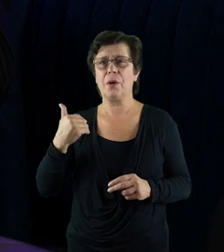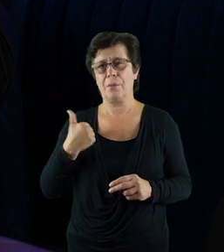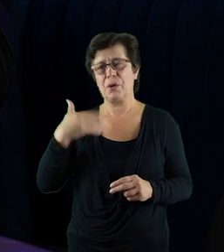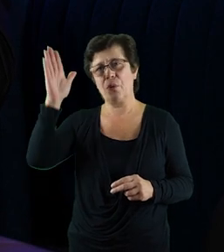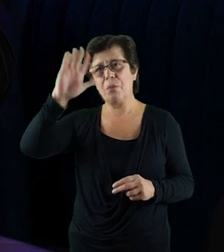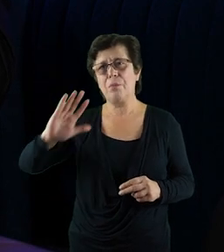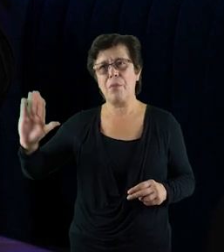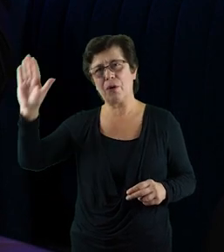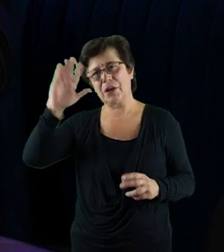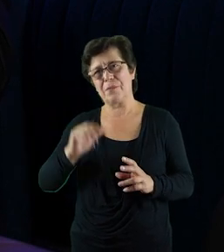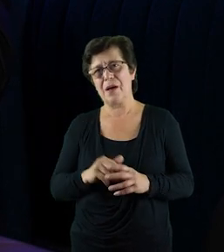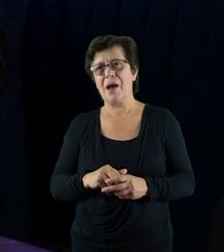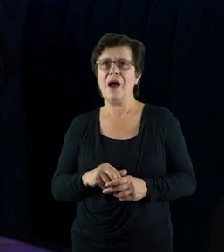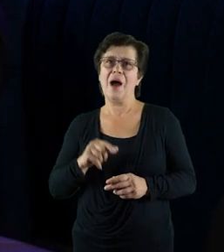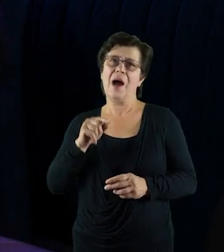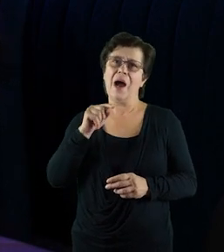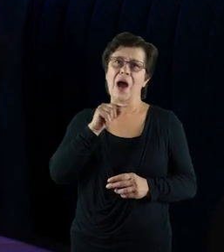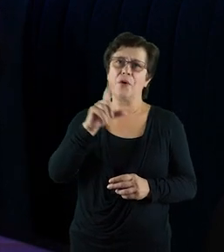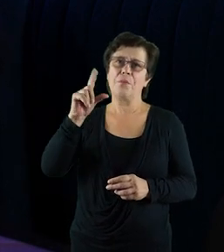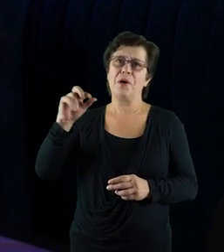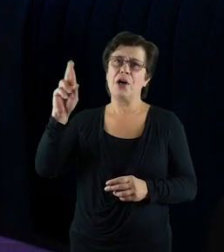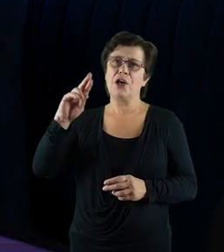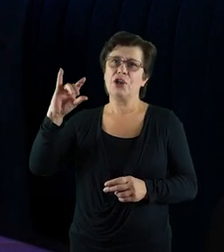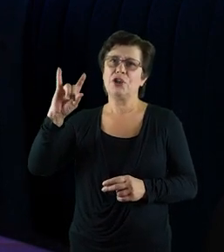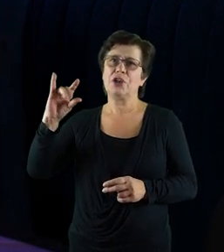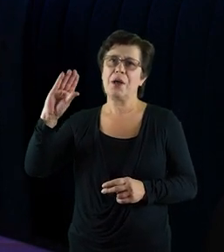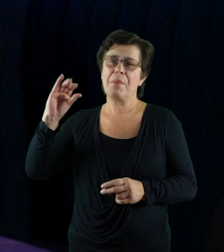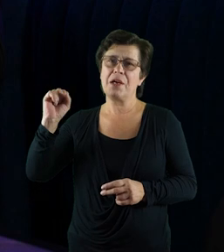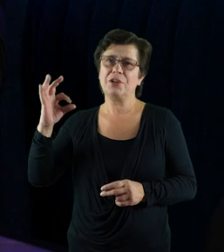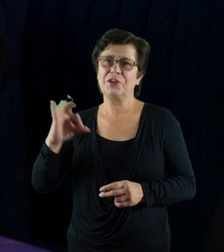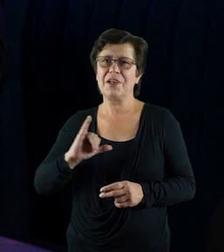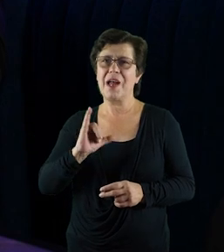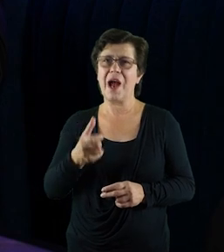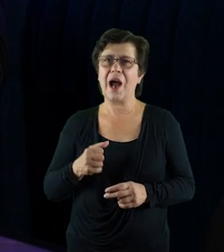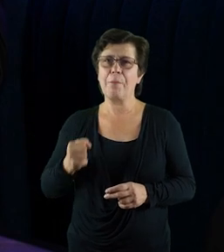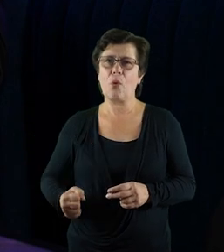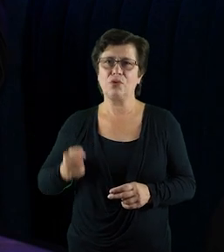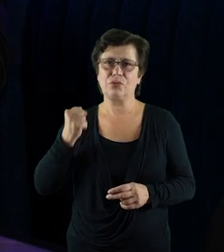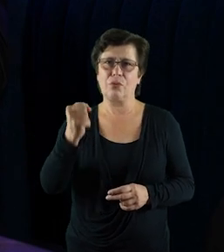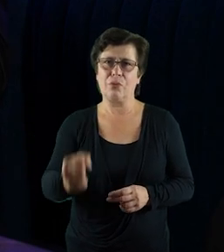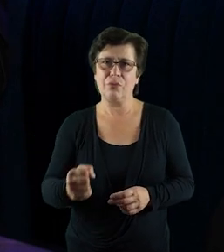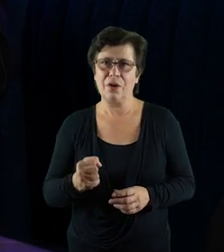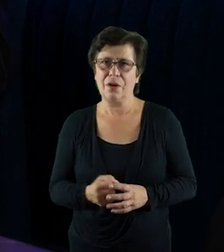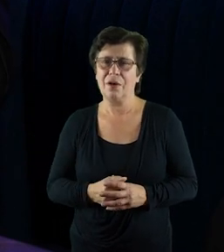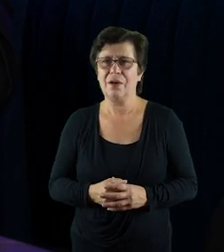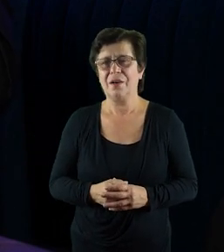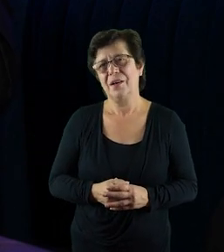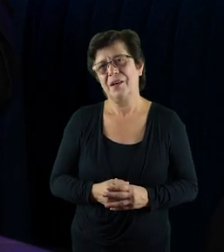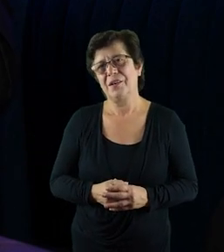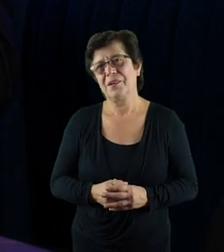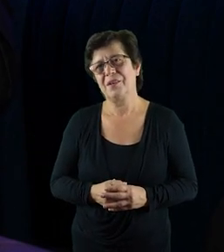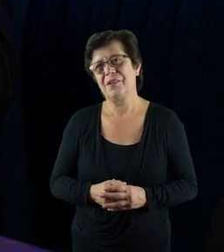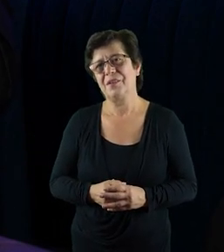a on był takim, pisał tak trochę jak jego apostoł. I na przykład mnie